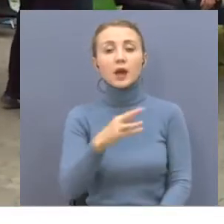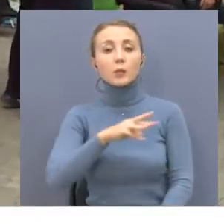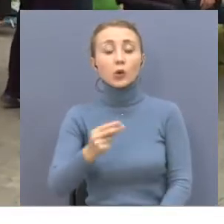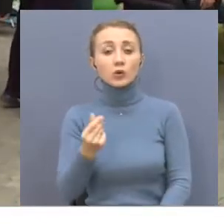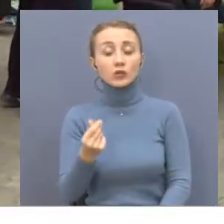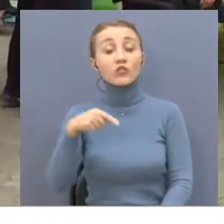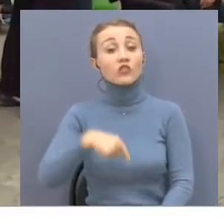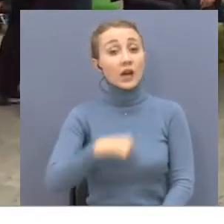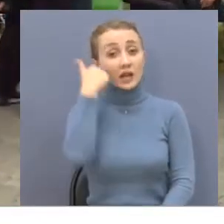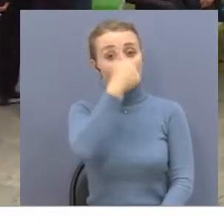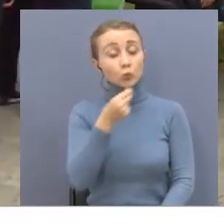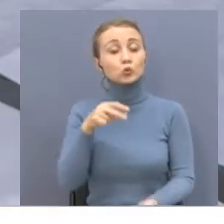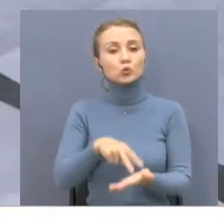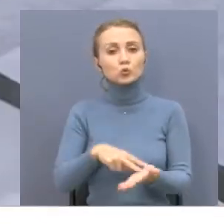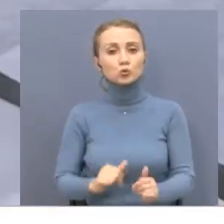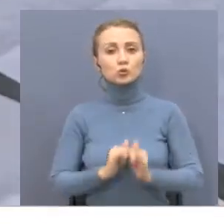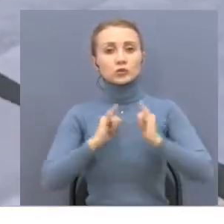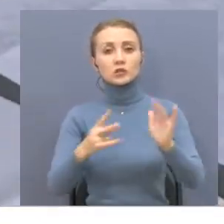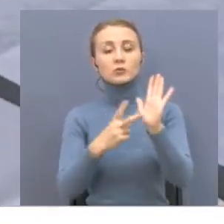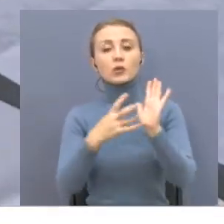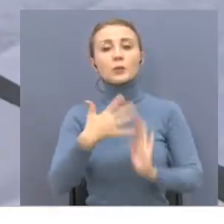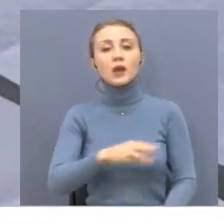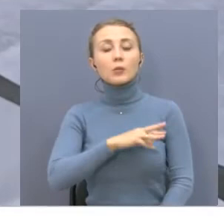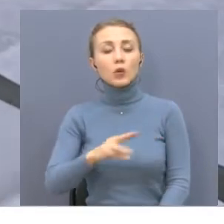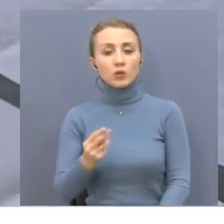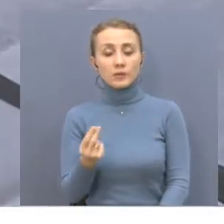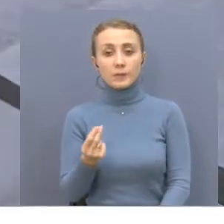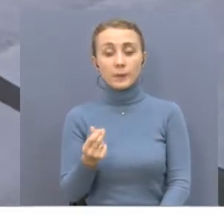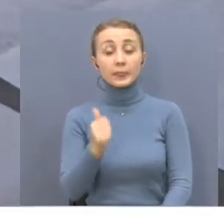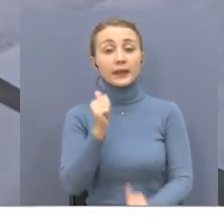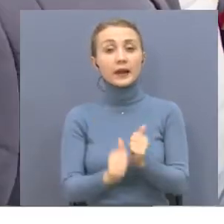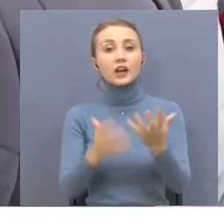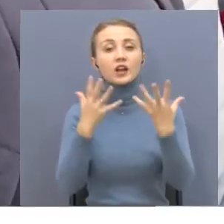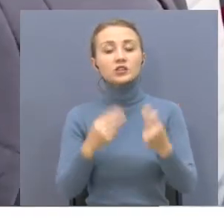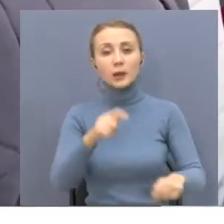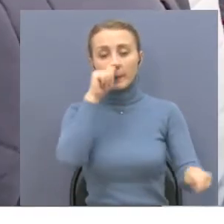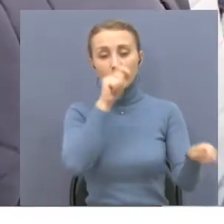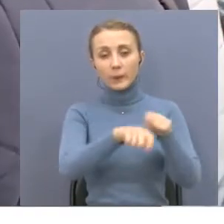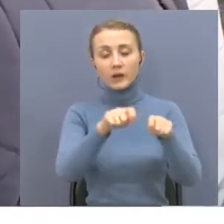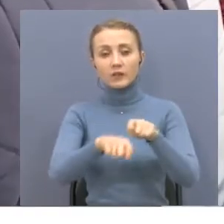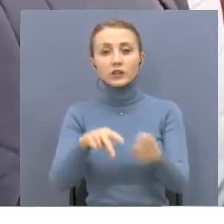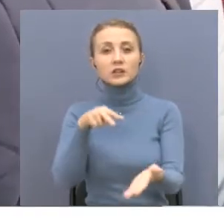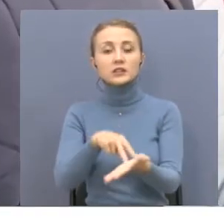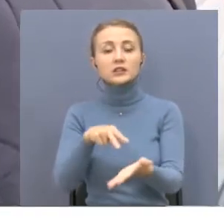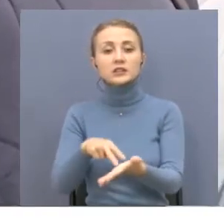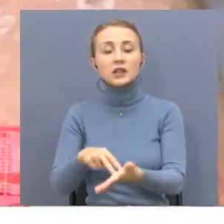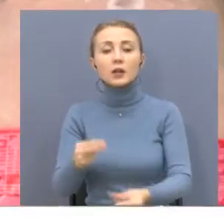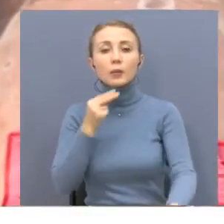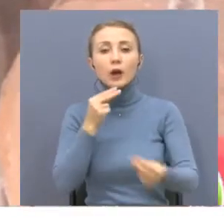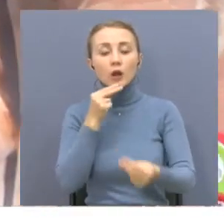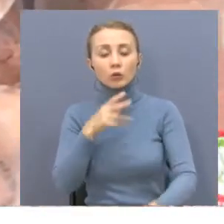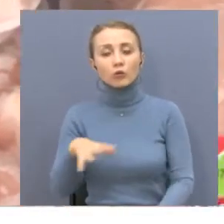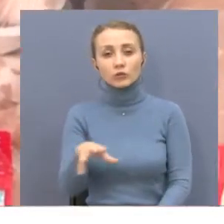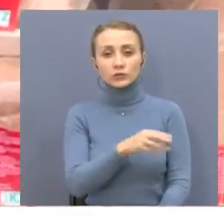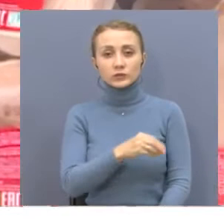жетті. Азық-түлік бағасын бақылау мақсатында күнделікті мониторинг жүргізіледі. Жыл басынан бері ауыл шаруашылығы тауарын өндірушілердің қатысуымен 200-ге тарта жәрмеңке